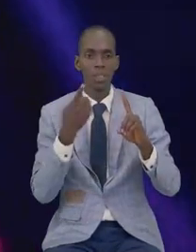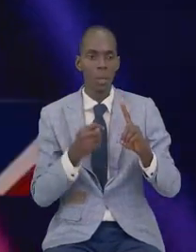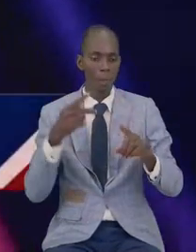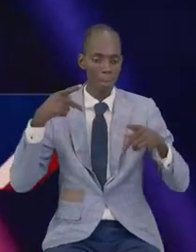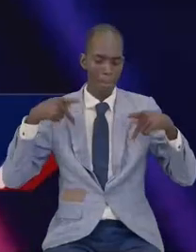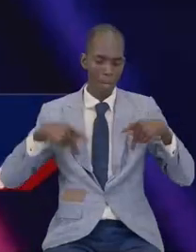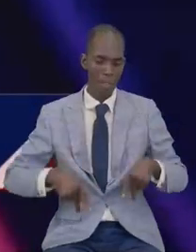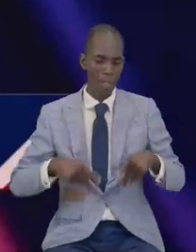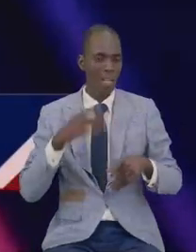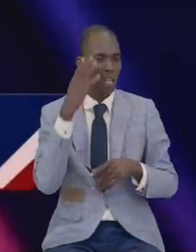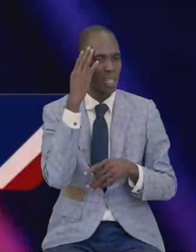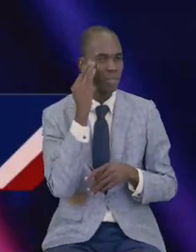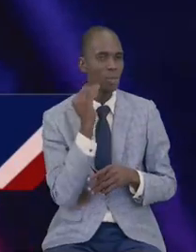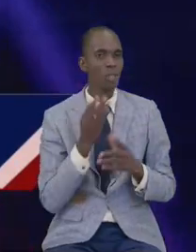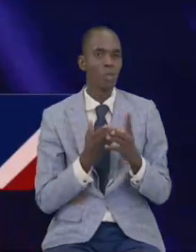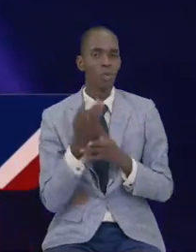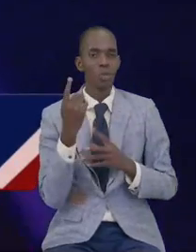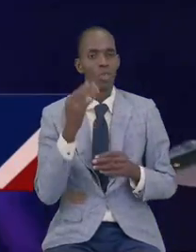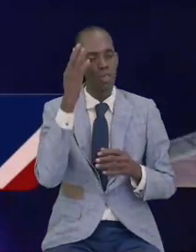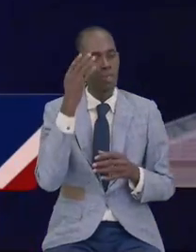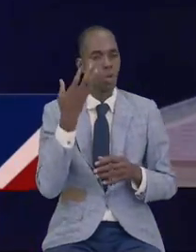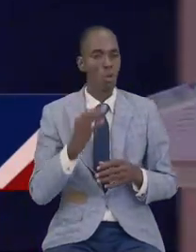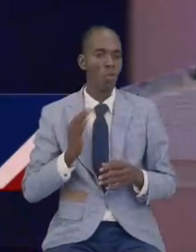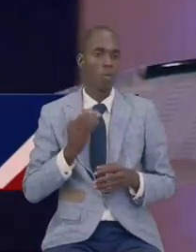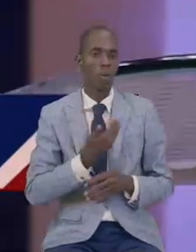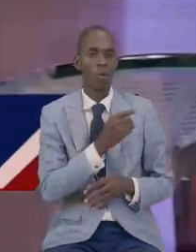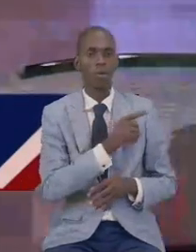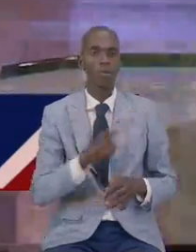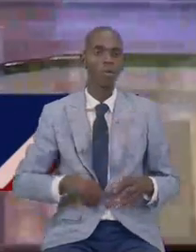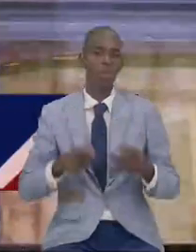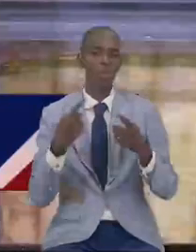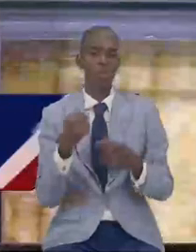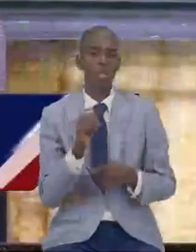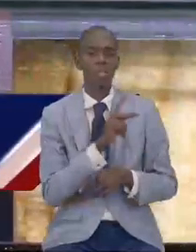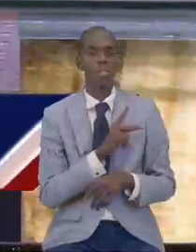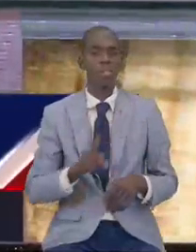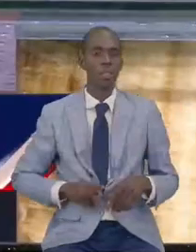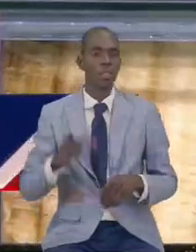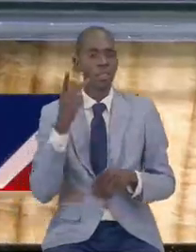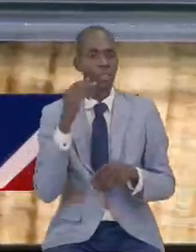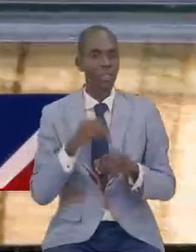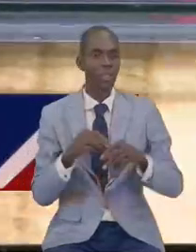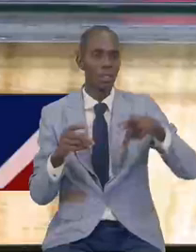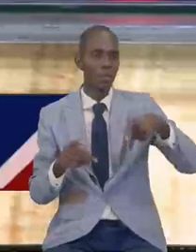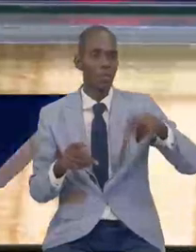l'expérience personnelle à travers la connaissance de notre Seigneur le Roi.